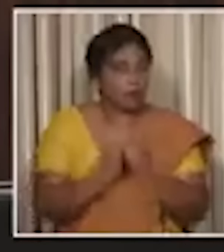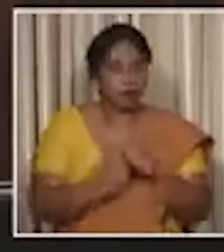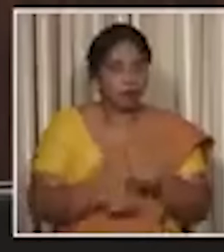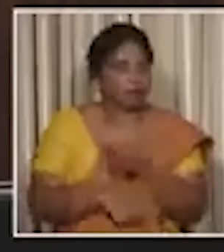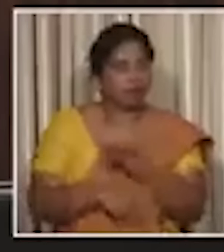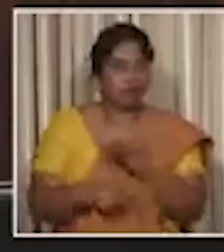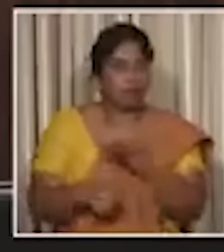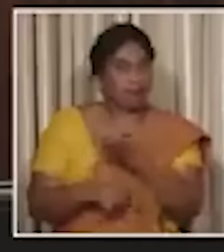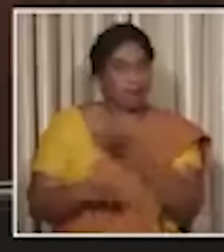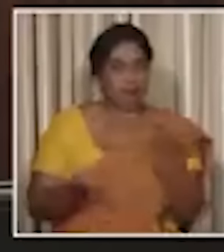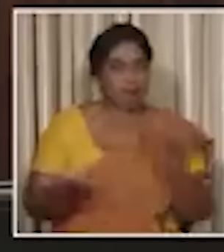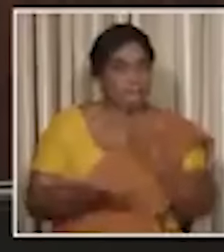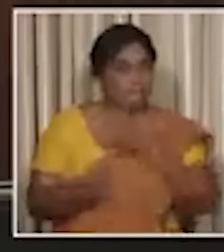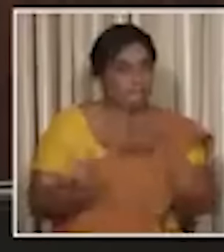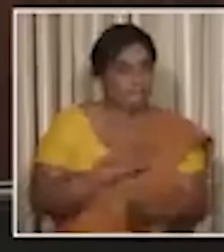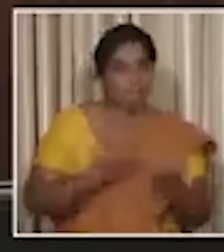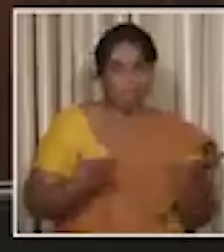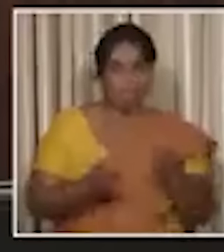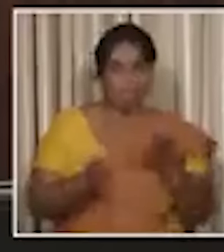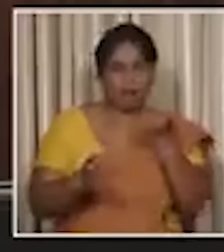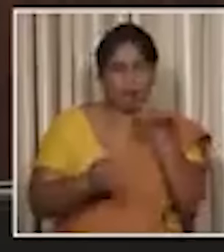அல்ல இந்த பொருளாதார சந்தை